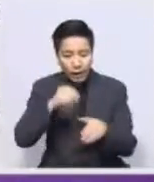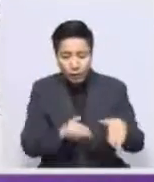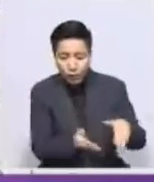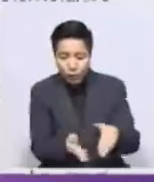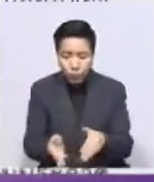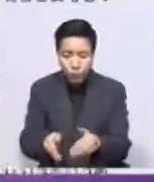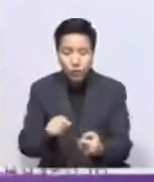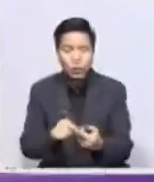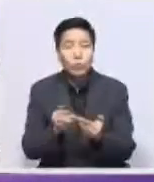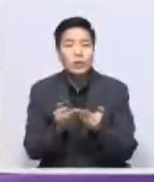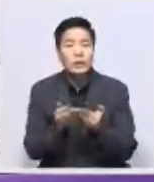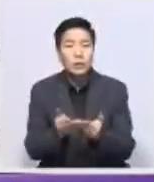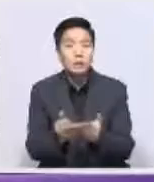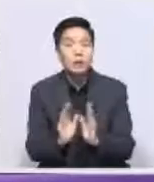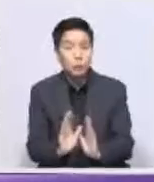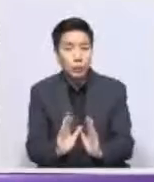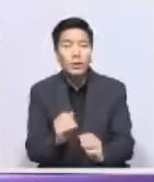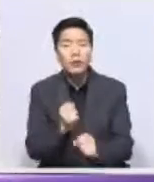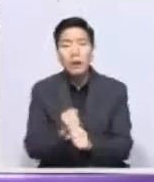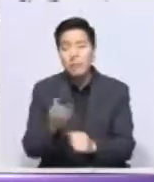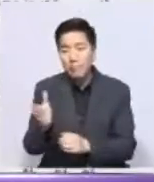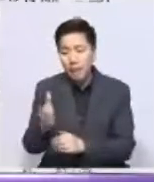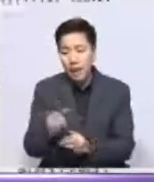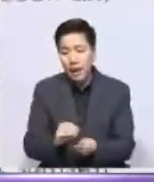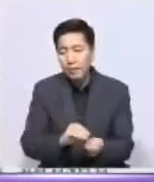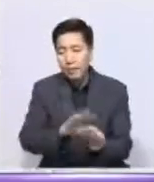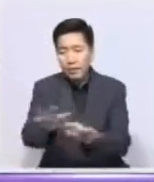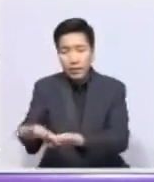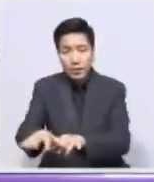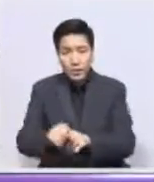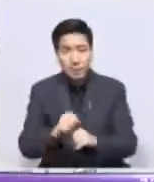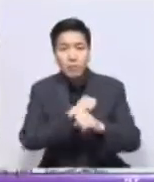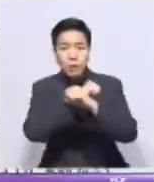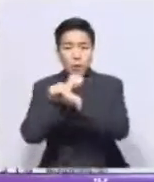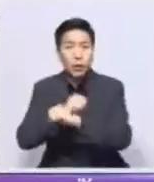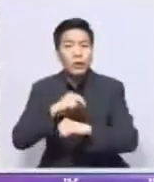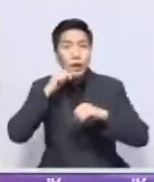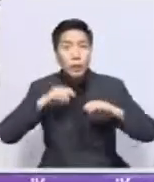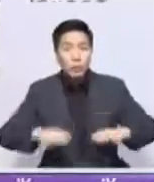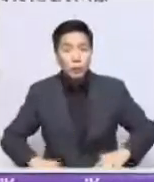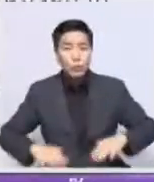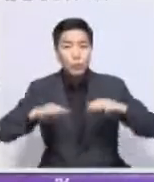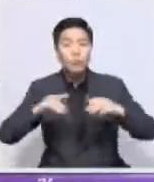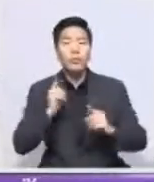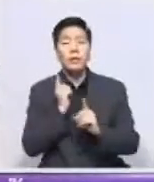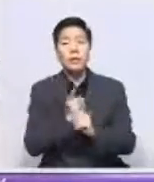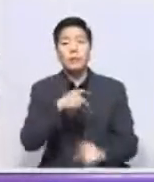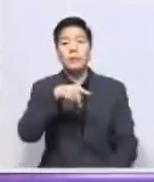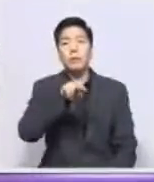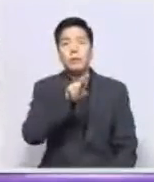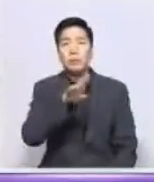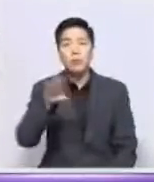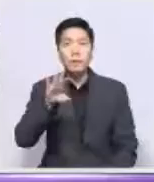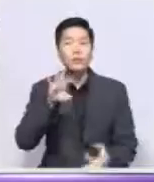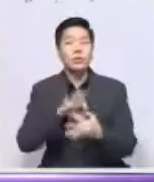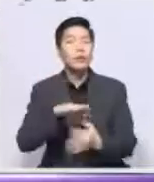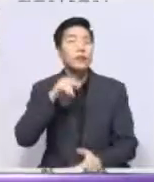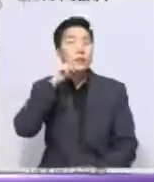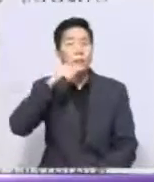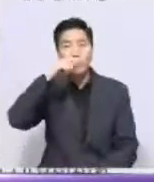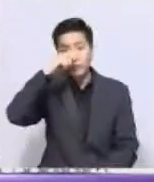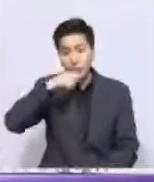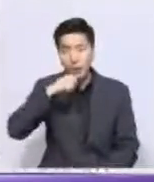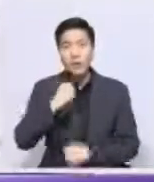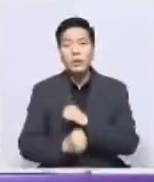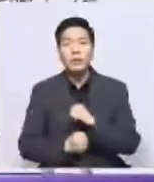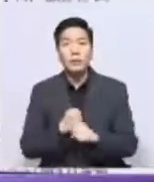ำหรับการเดินเรือการทำอาชีพประมงและป้องกันอุทกภัยตามพระราชบัญญัติการเดินเรือในหน้าน้ำไทยพุทธศัก